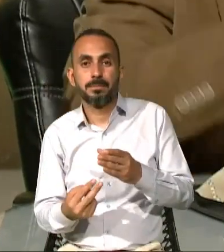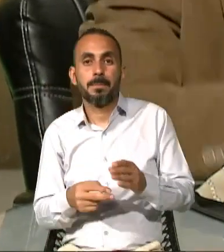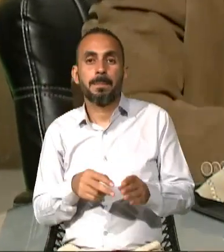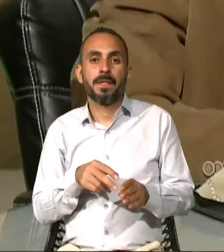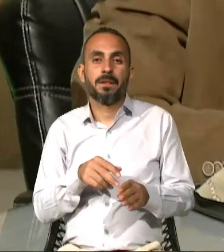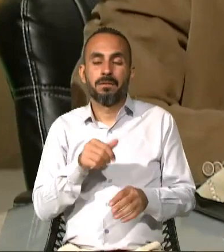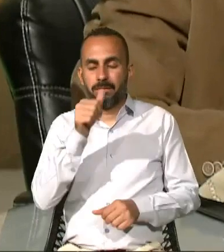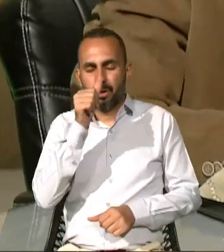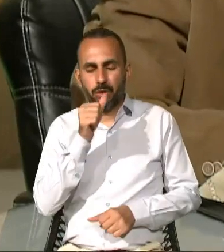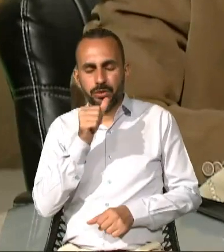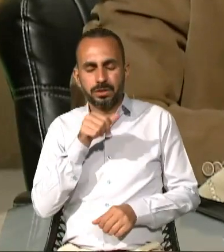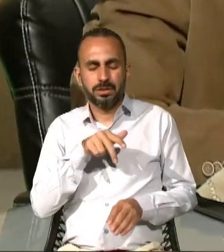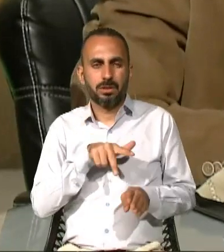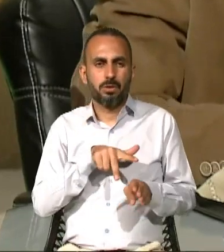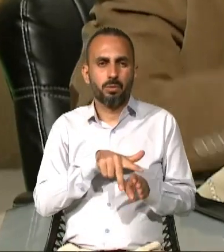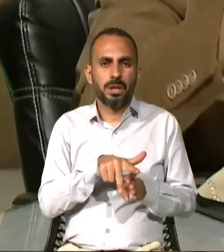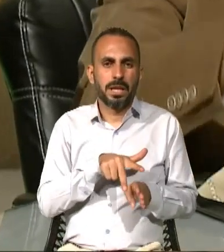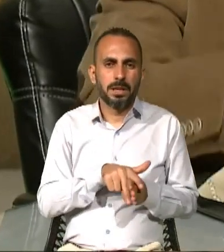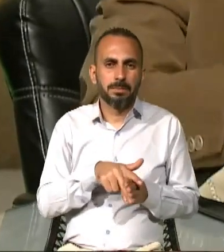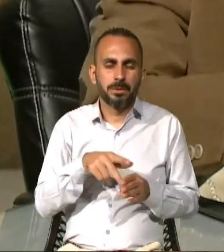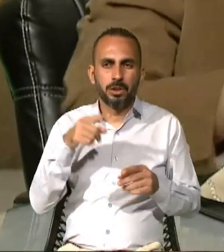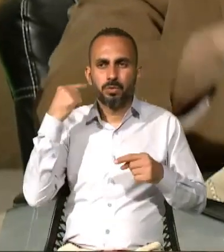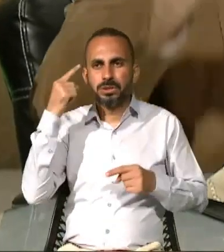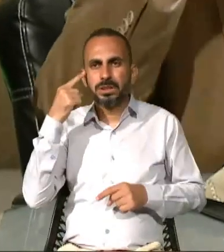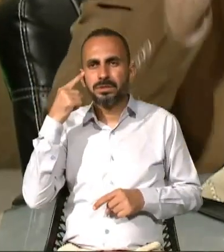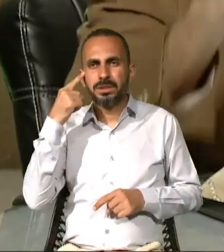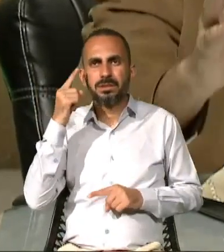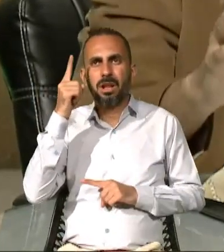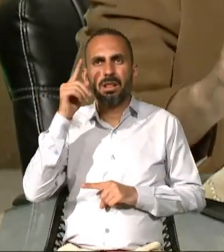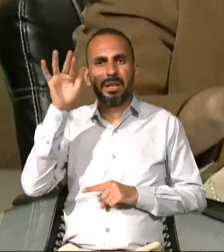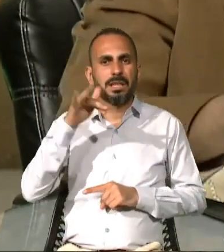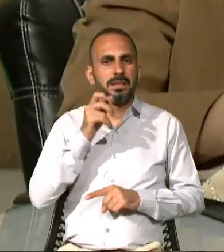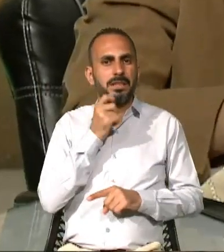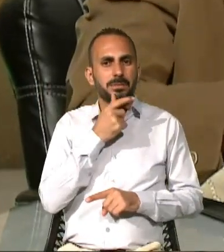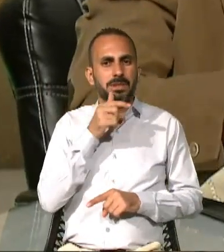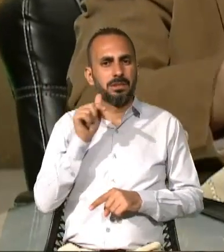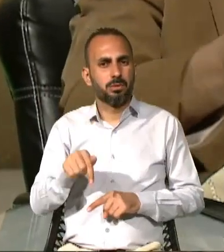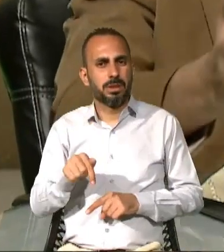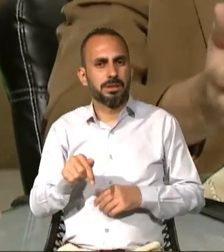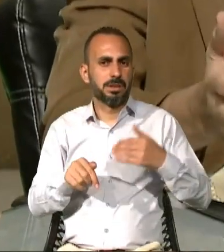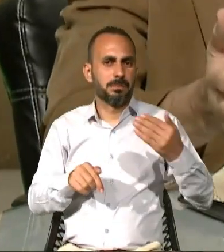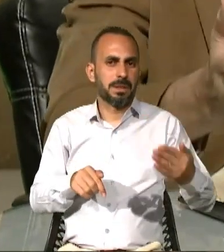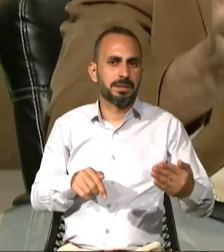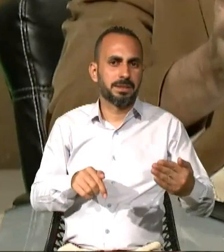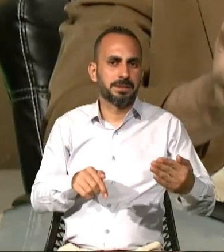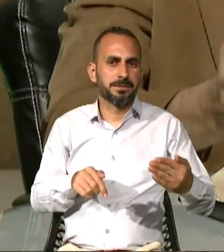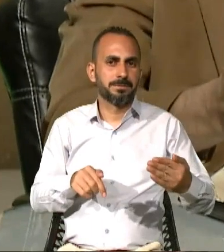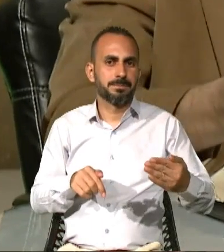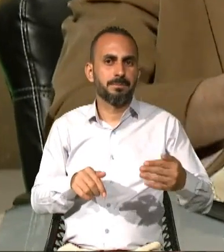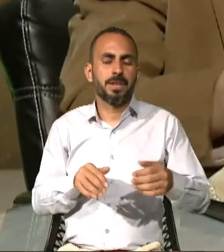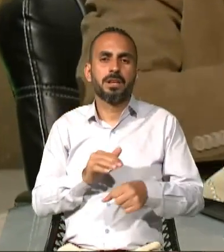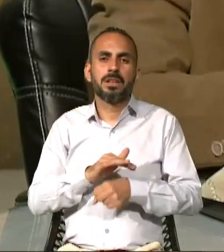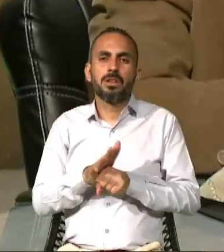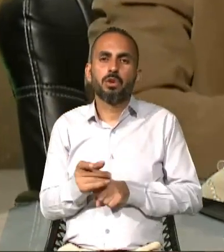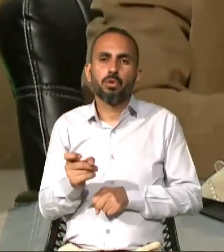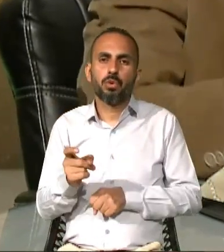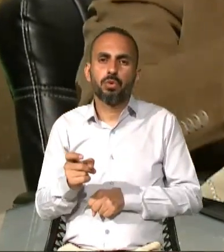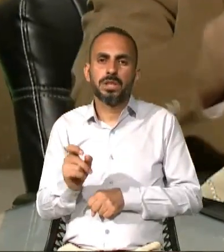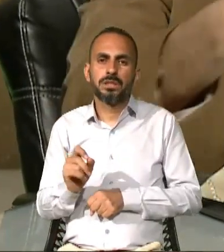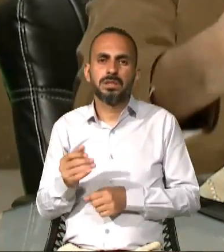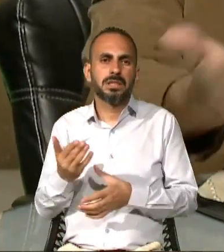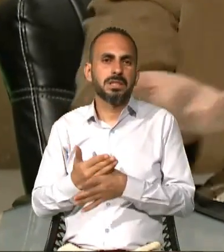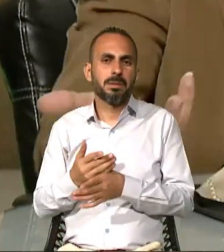على مجيء الرب دلوقتي وغرقت في البحث على انه الكورونا ده من الرب ولا